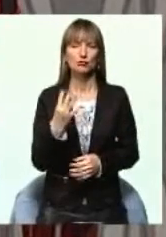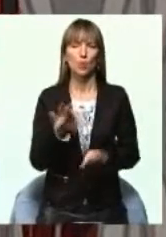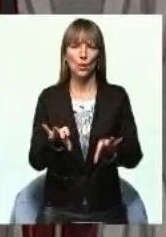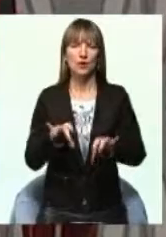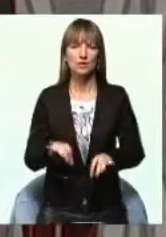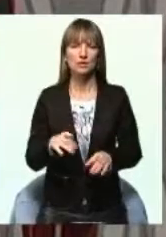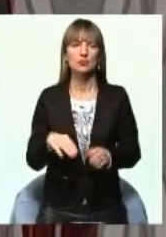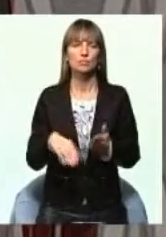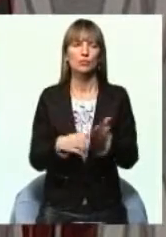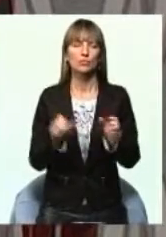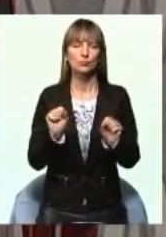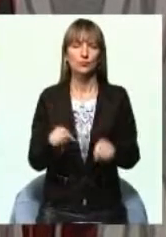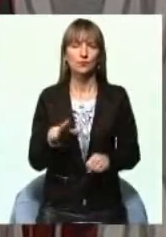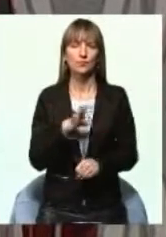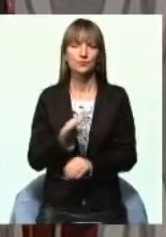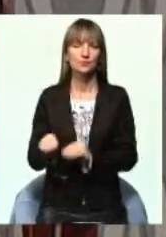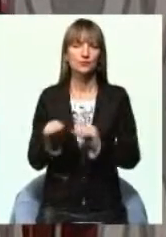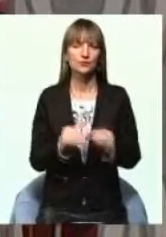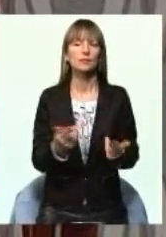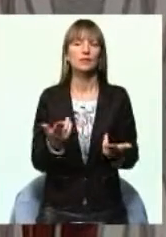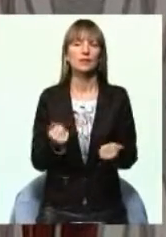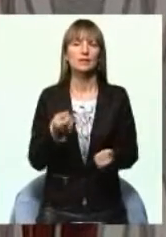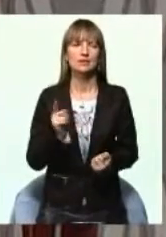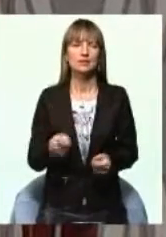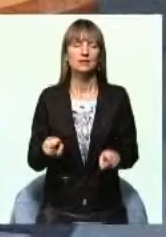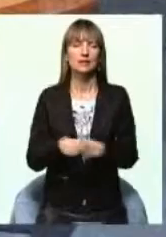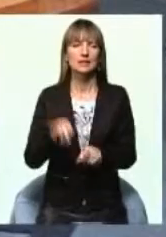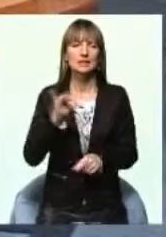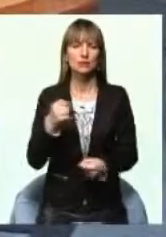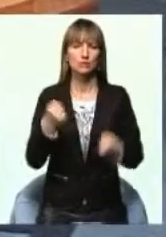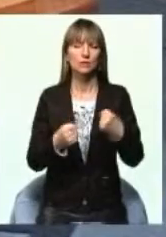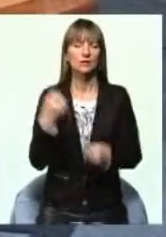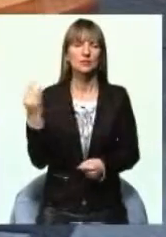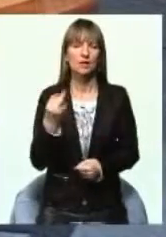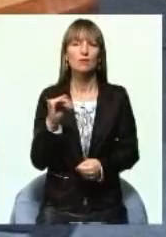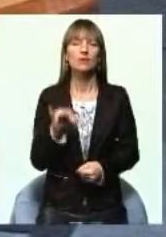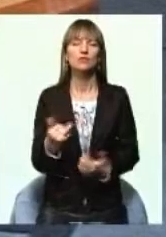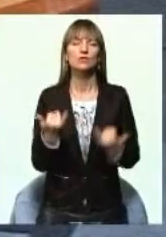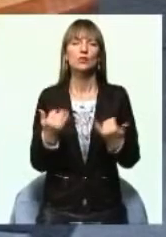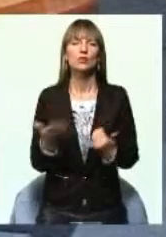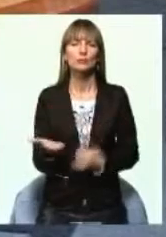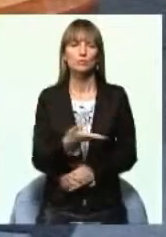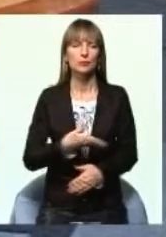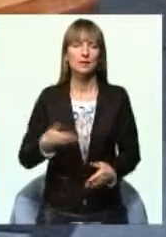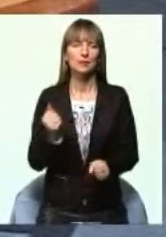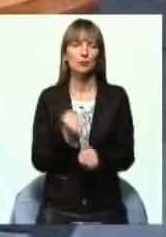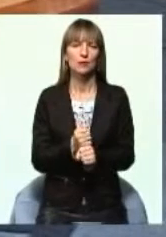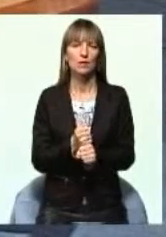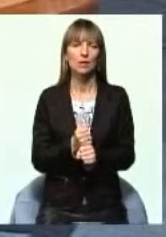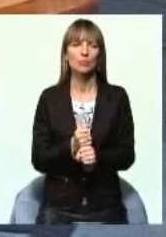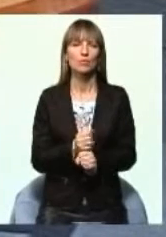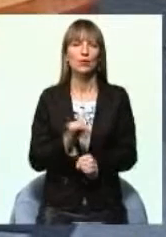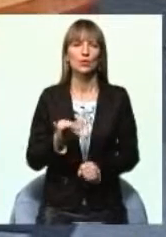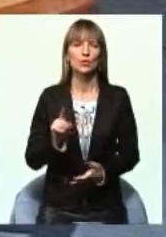яких можна було пересуватися. Так. Ну, дійсно, дуже така історія автомобілів, вона цікава. І хоч зараз ми маємо, ми